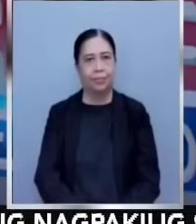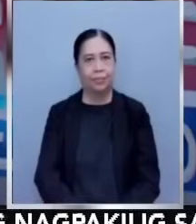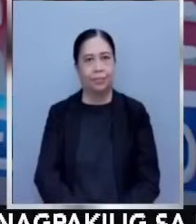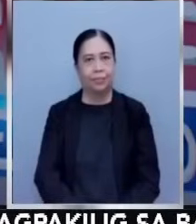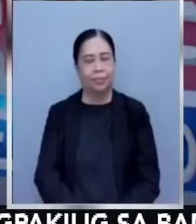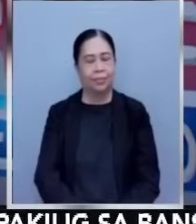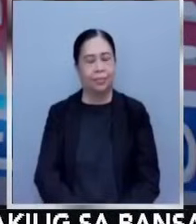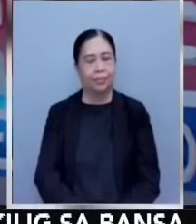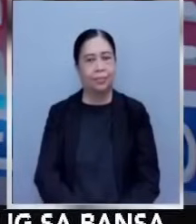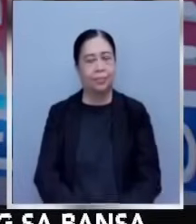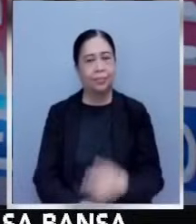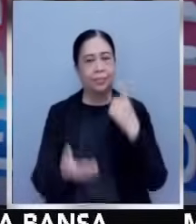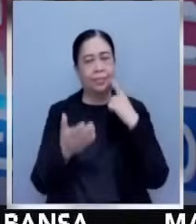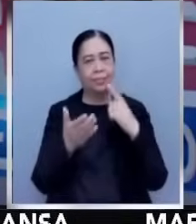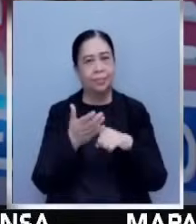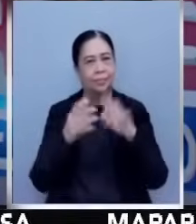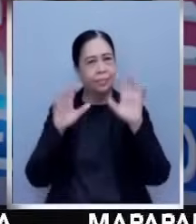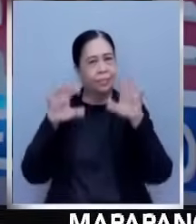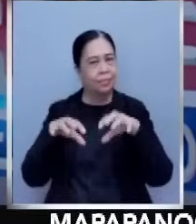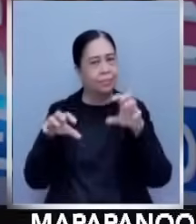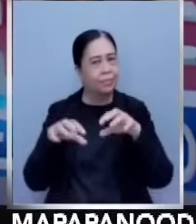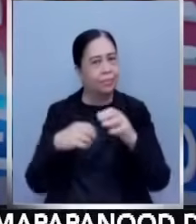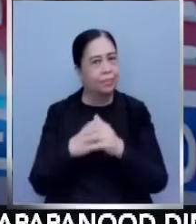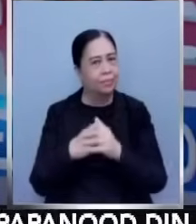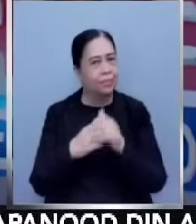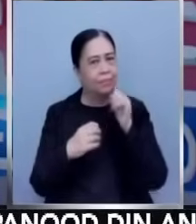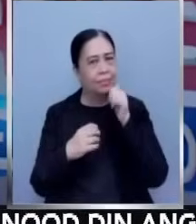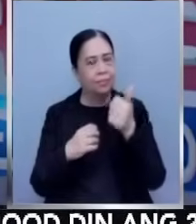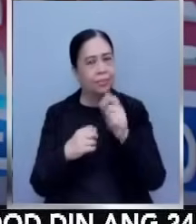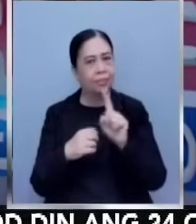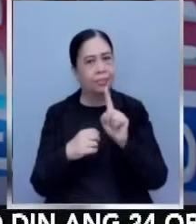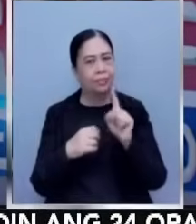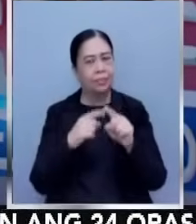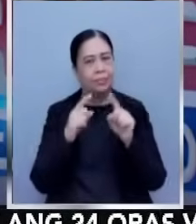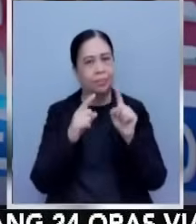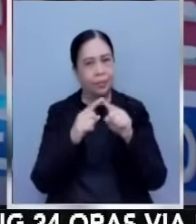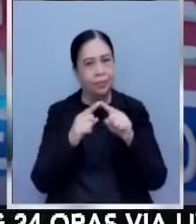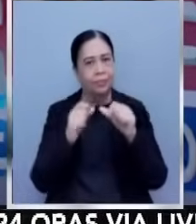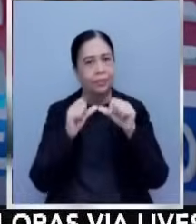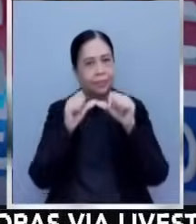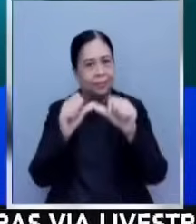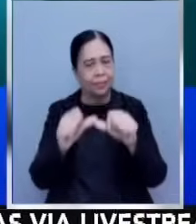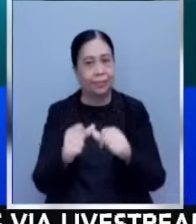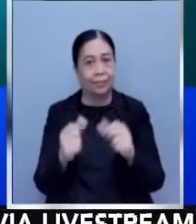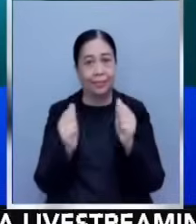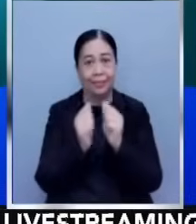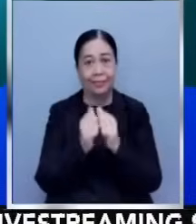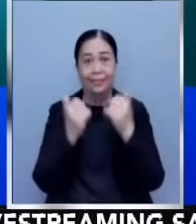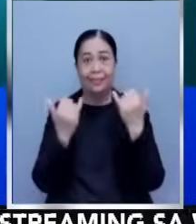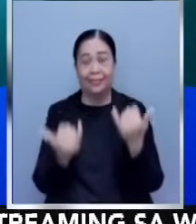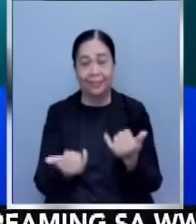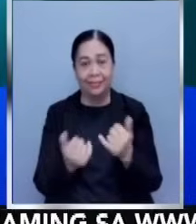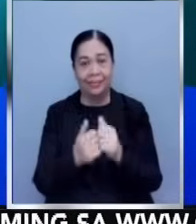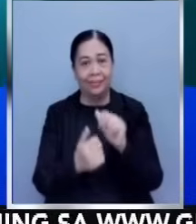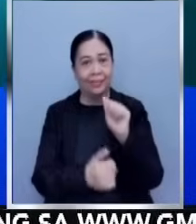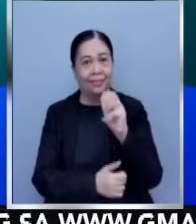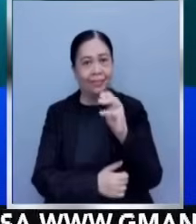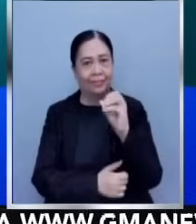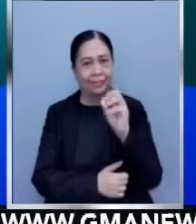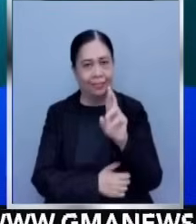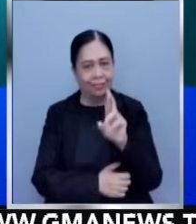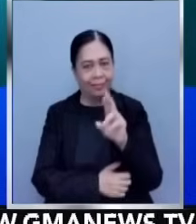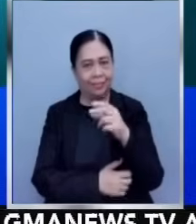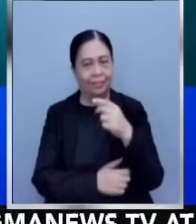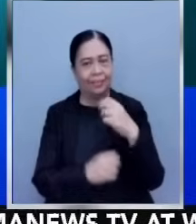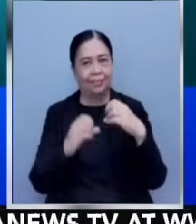Alamin naman natin kung magiging maulan pa ba bukas at kung hanggang kailan ito tatagal. Makakasama natin ngayon si Amor La Rosa ng GMA